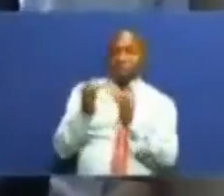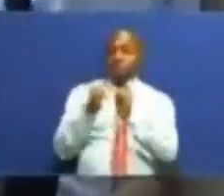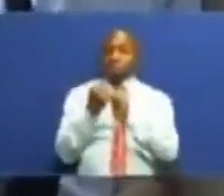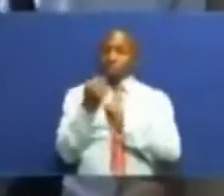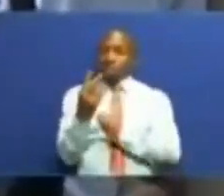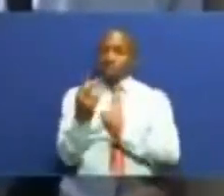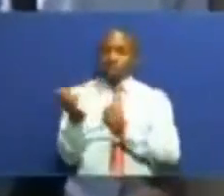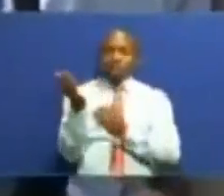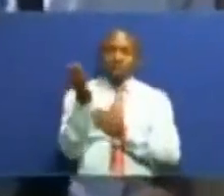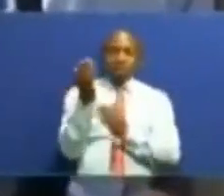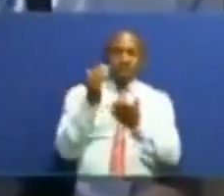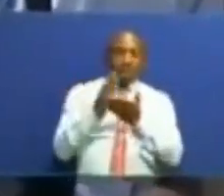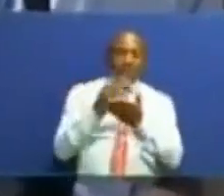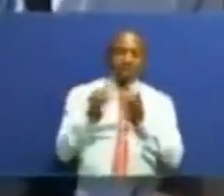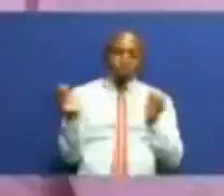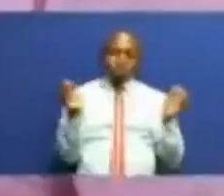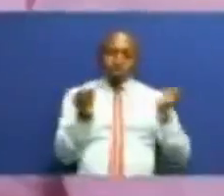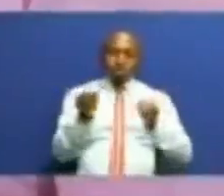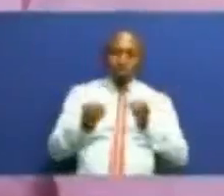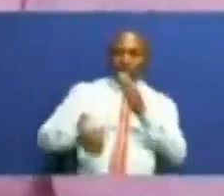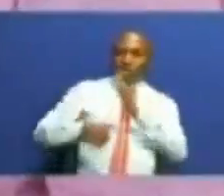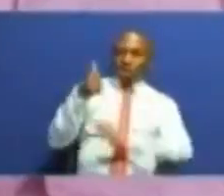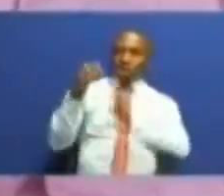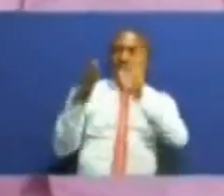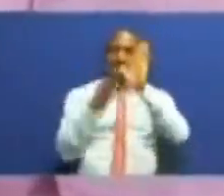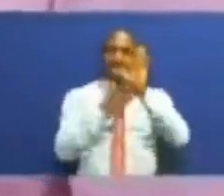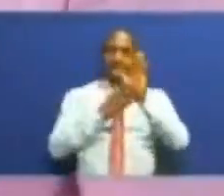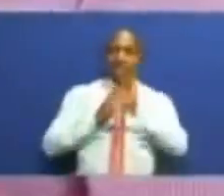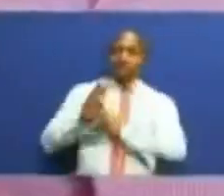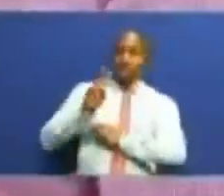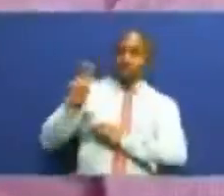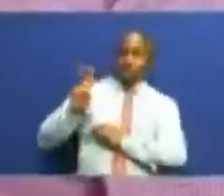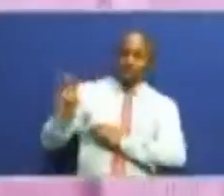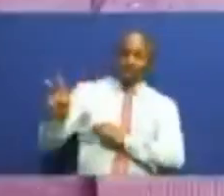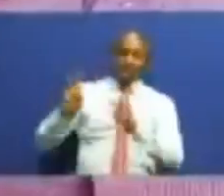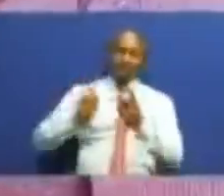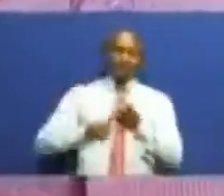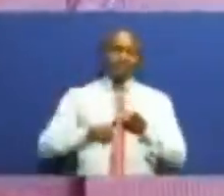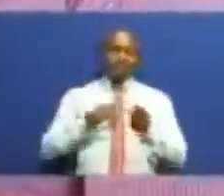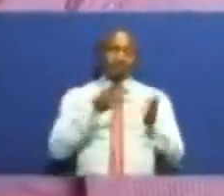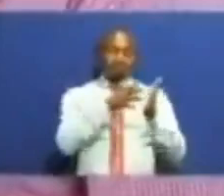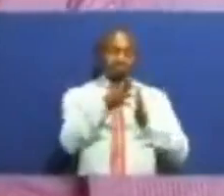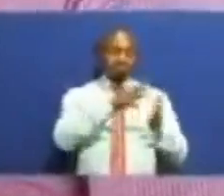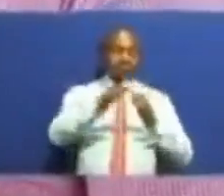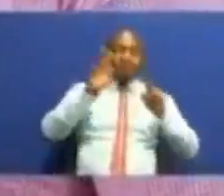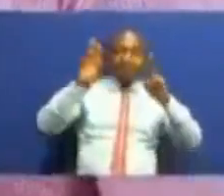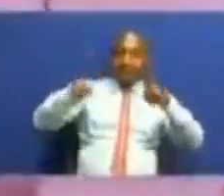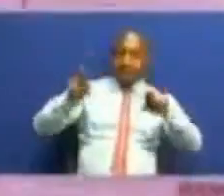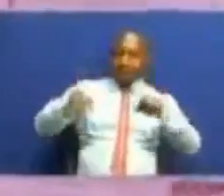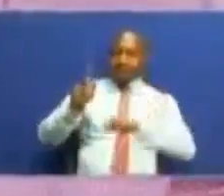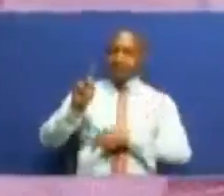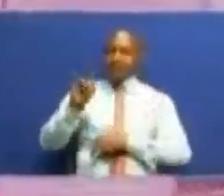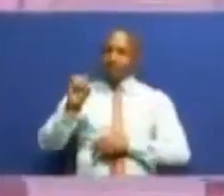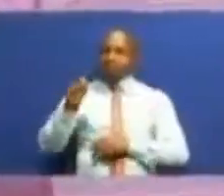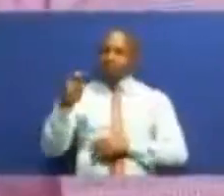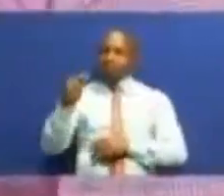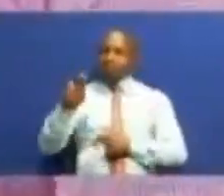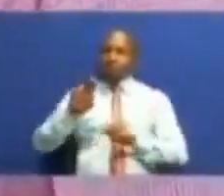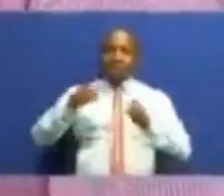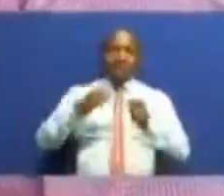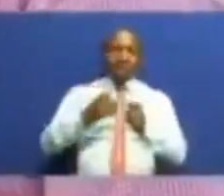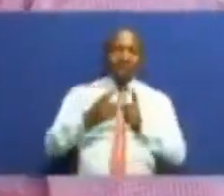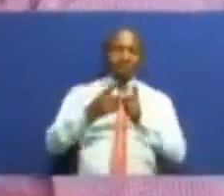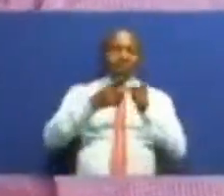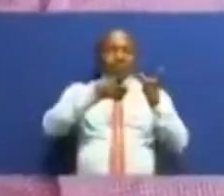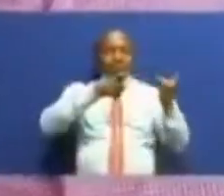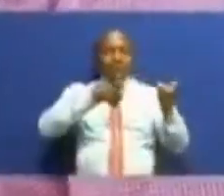kesi ya uchochezi inawakabili viongozi 9 wa chama cha demokrasia na maendeleo Chadema ameeleza mahakama ya hakimu mkazi Kisutu jinsi alivyopigwa risasi